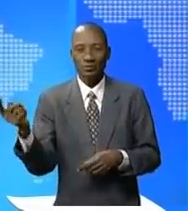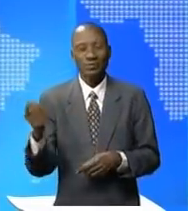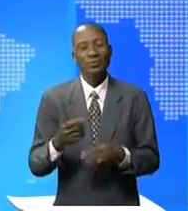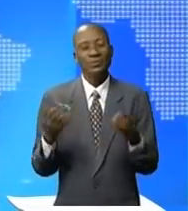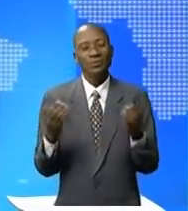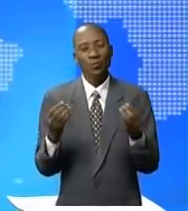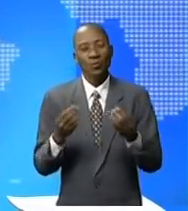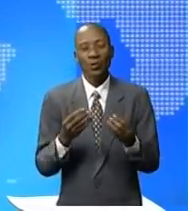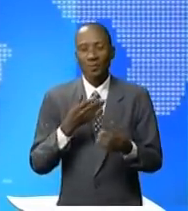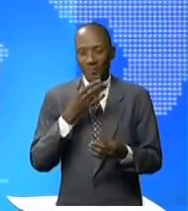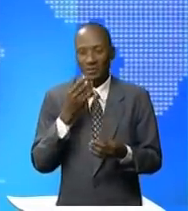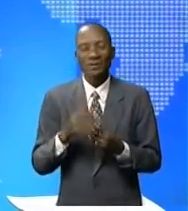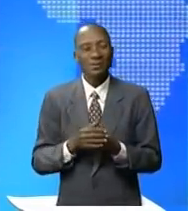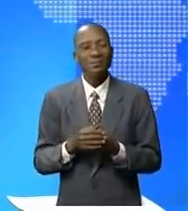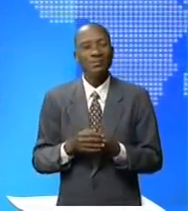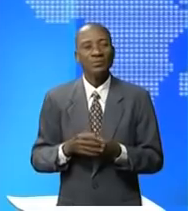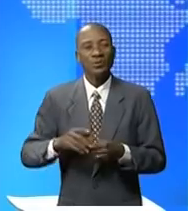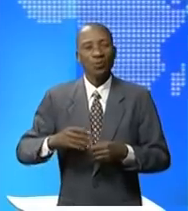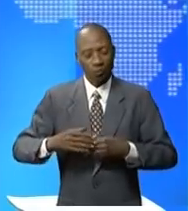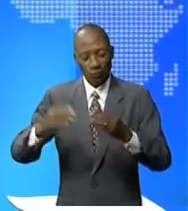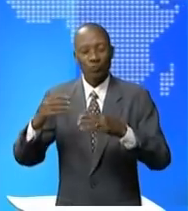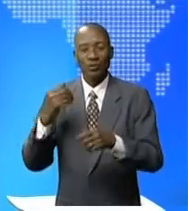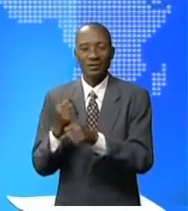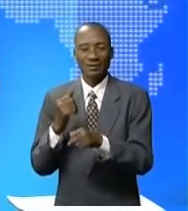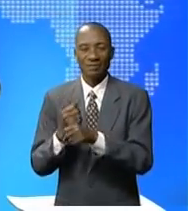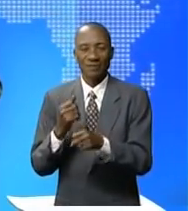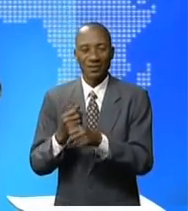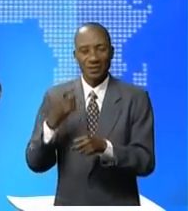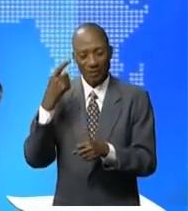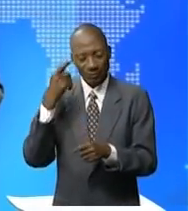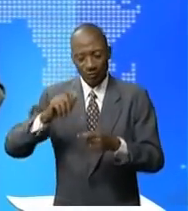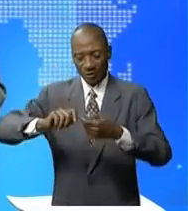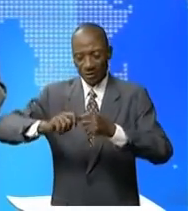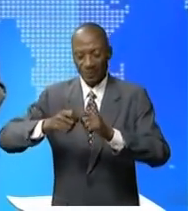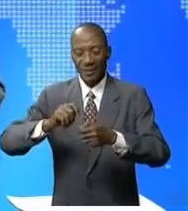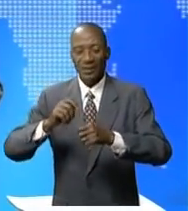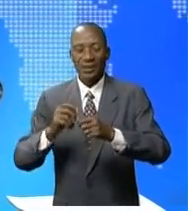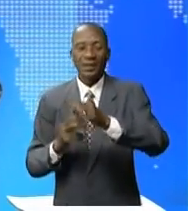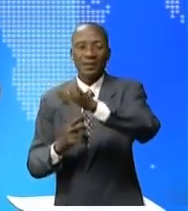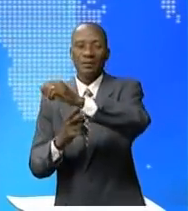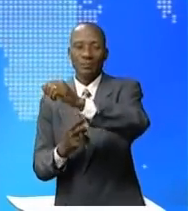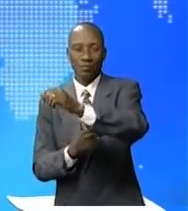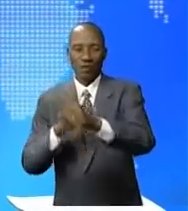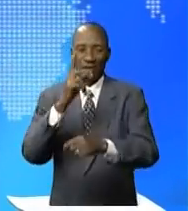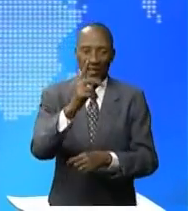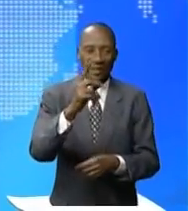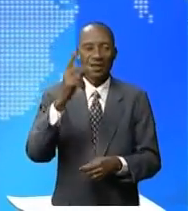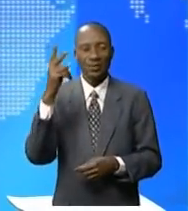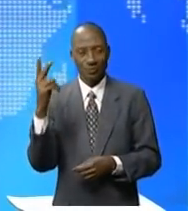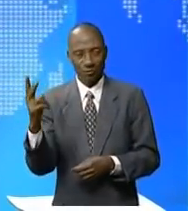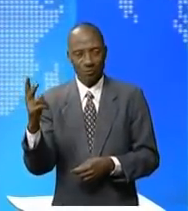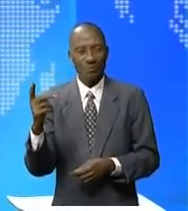sécurisation mise sur pied qui a permis d'ailleurs tout récemment l'escorte d'une soixantaine de véhicules par les FARDC et la